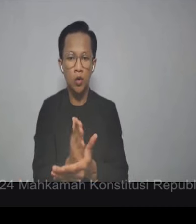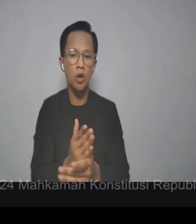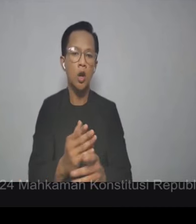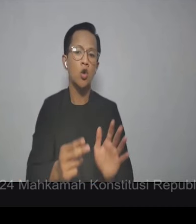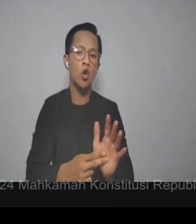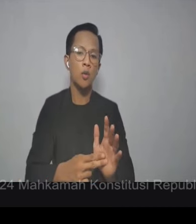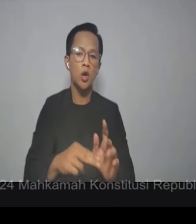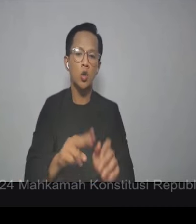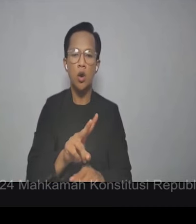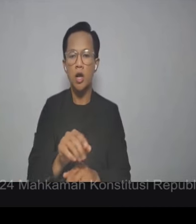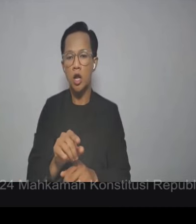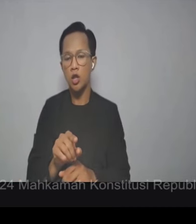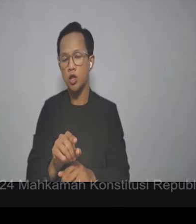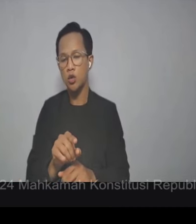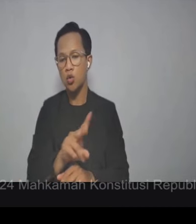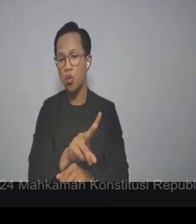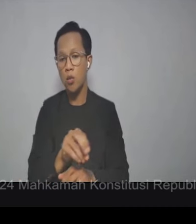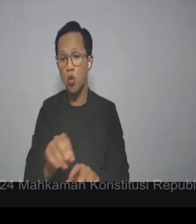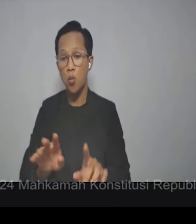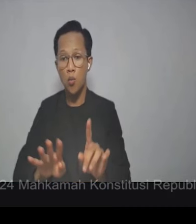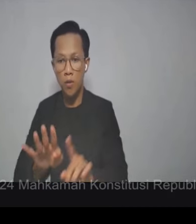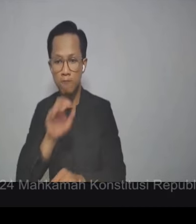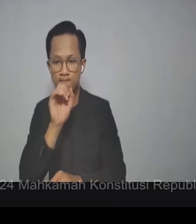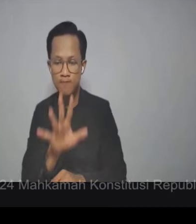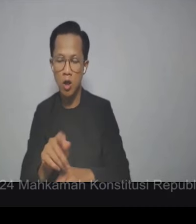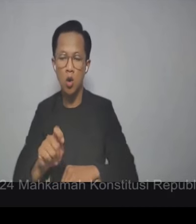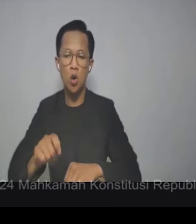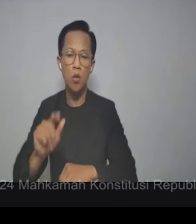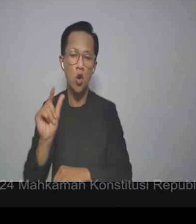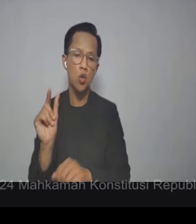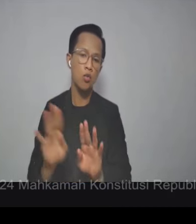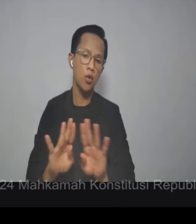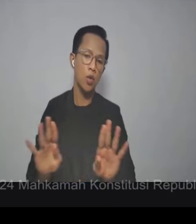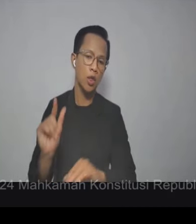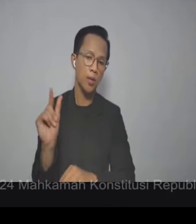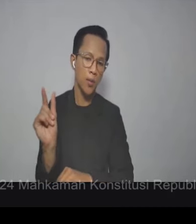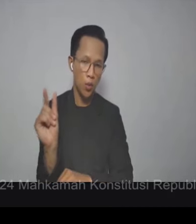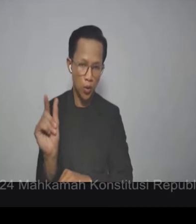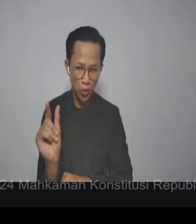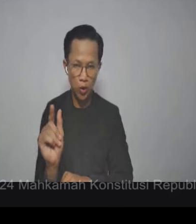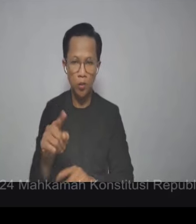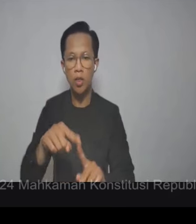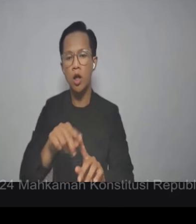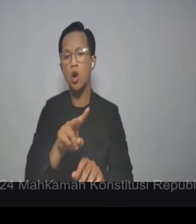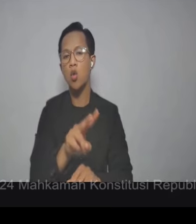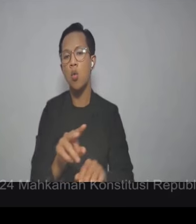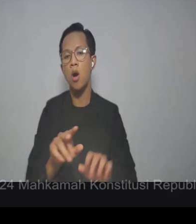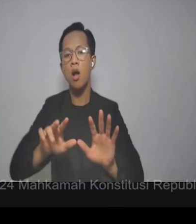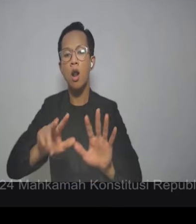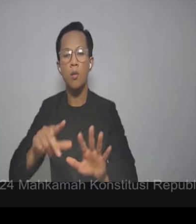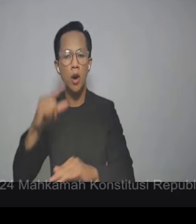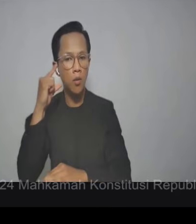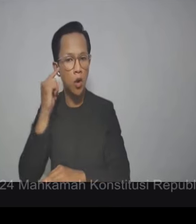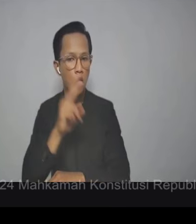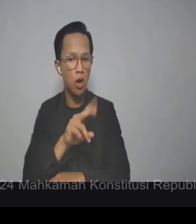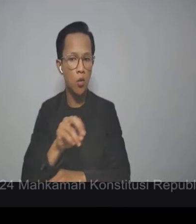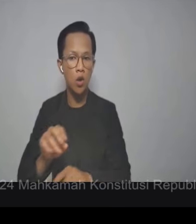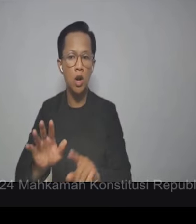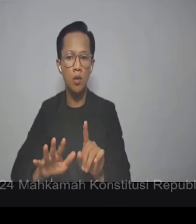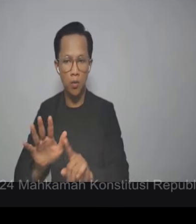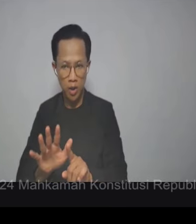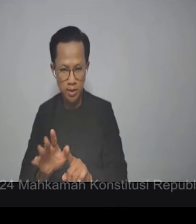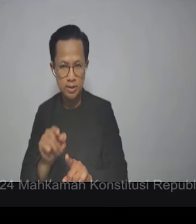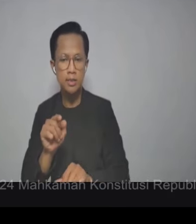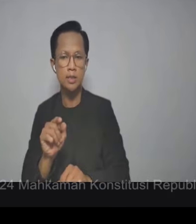2014 yang diucapkan dalam sidang pleno terbuka tanggal 28 April 2015 sehingga jika mahkamah mengakomodir keinginan para pemohon justru hal